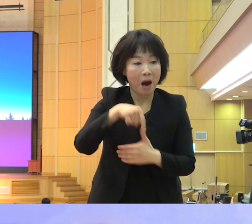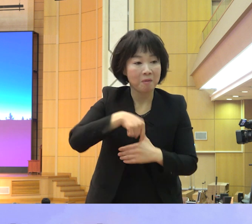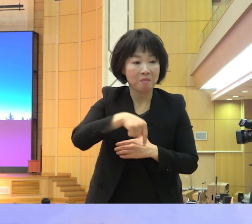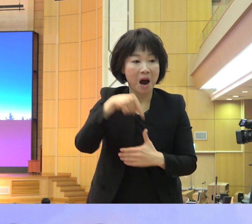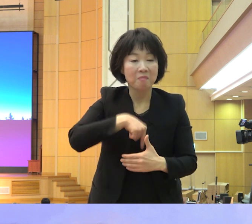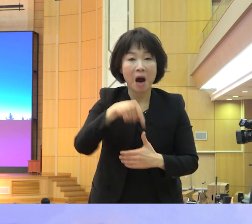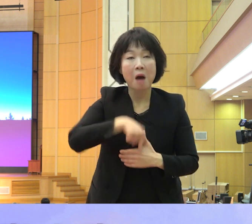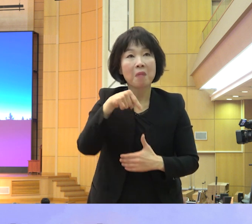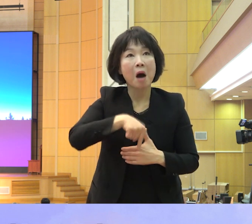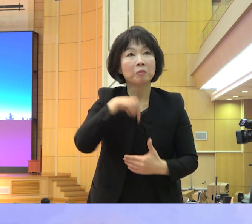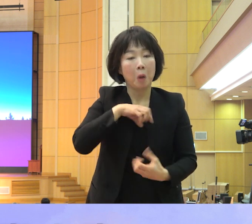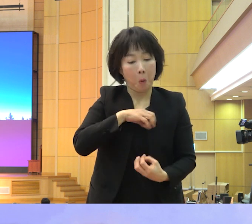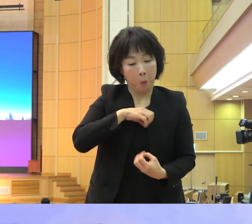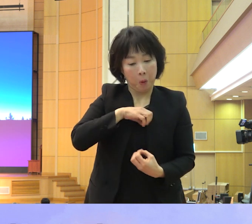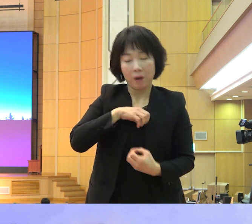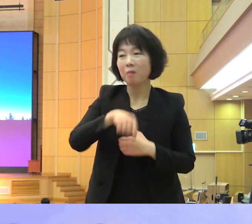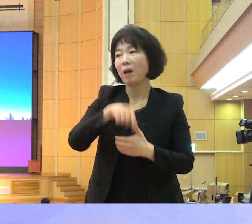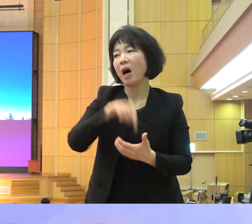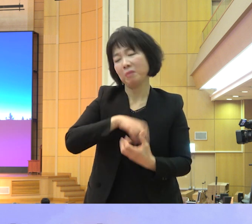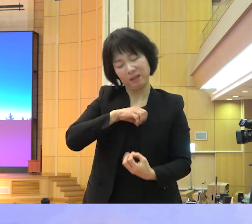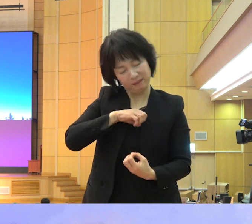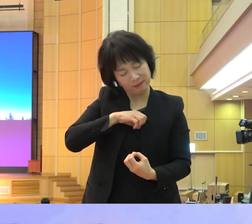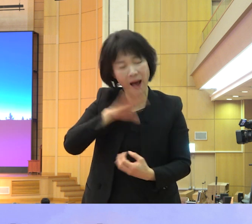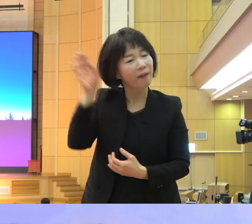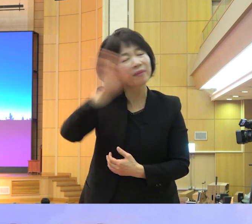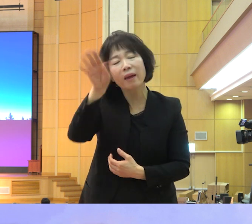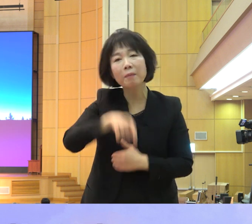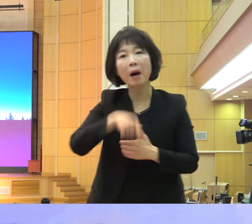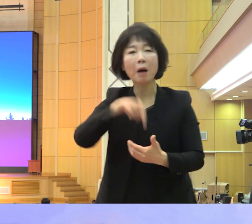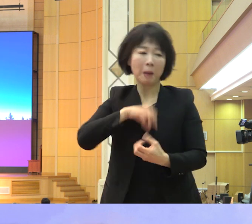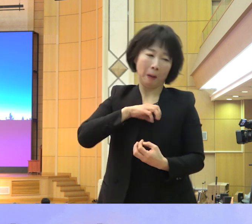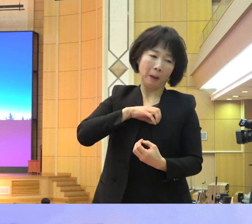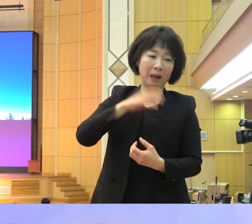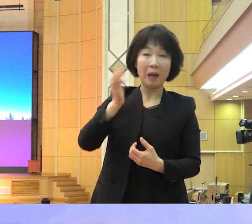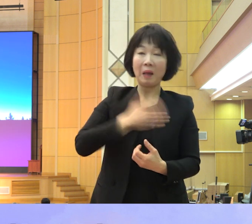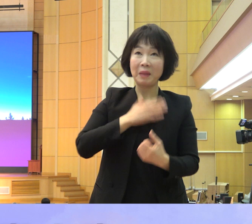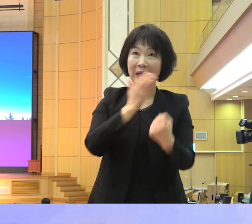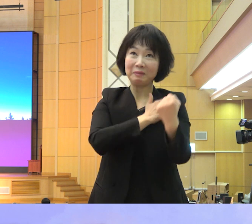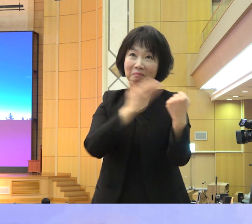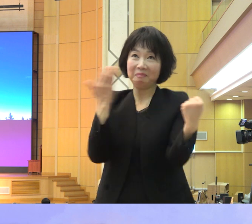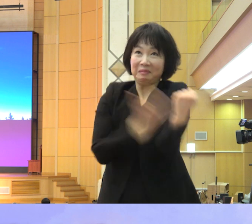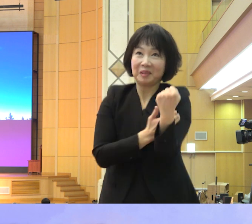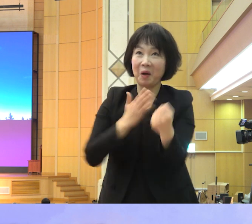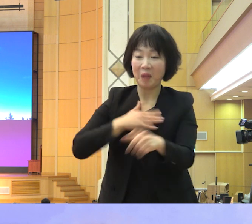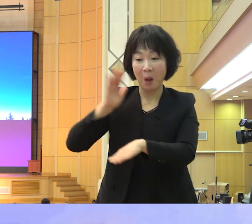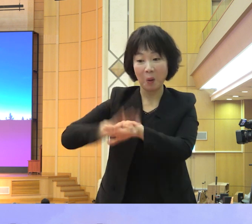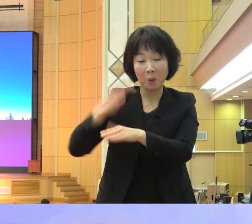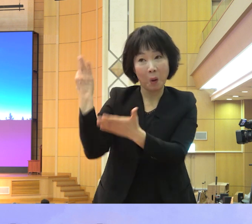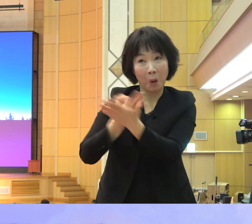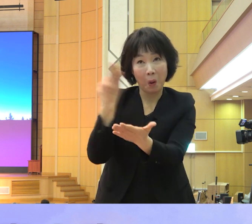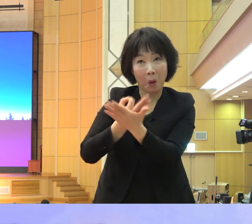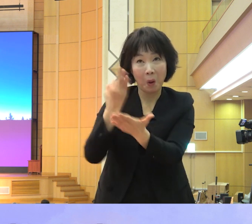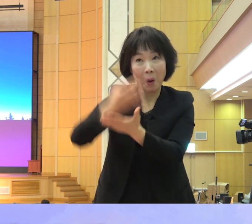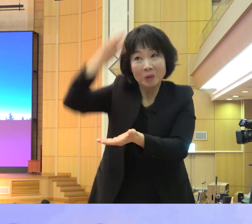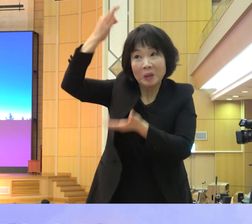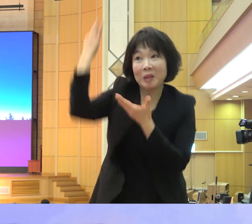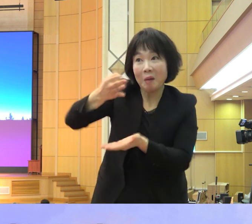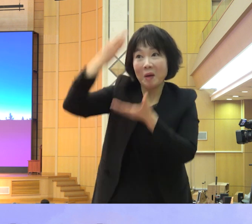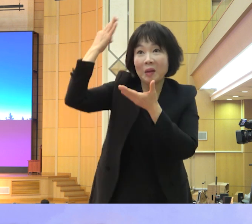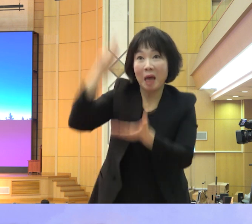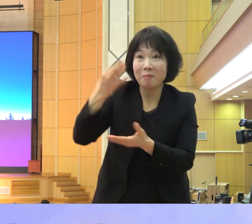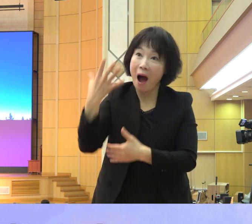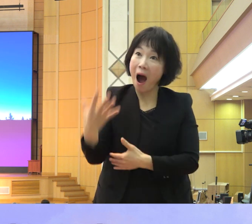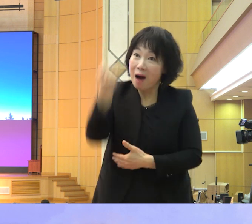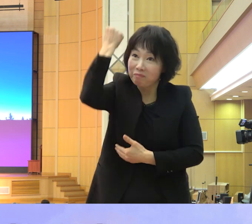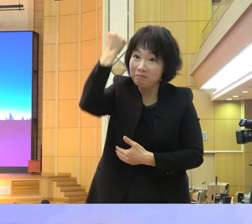내 마음대로 하면 안 돼요. 내 능과 내 손으로, 내 손의 힘으로 내가 이